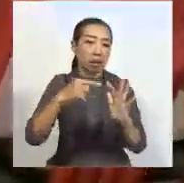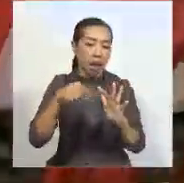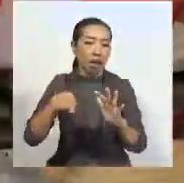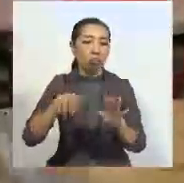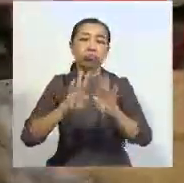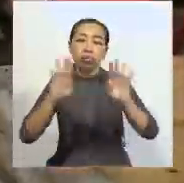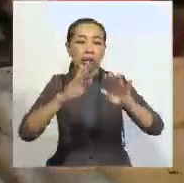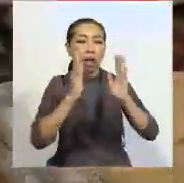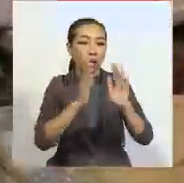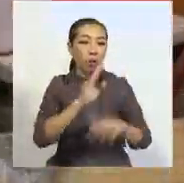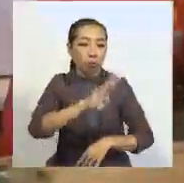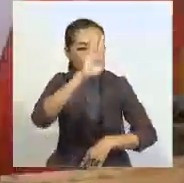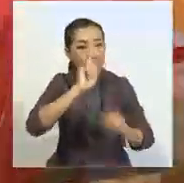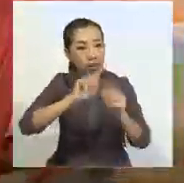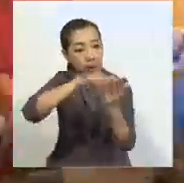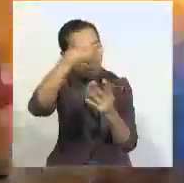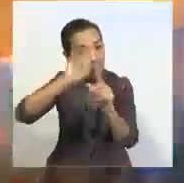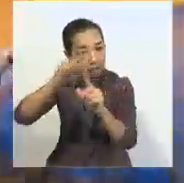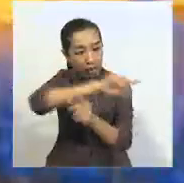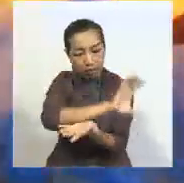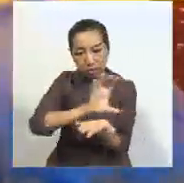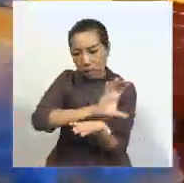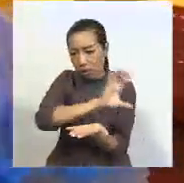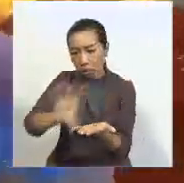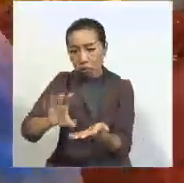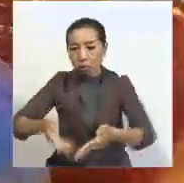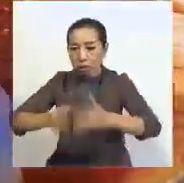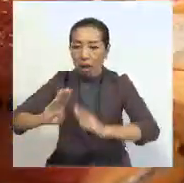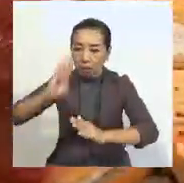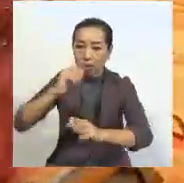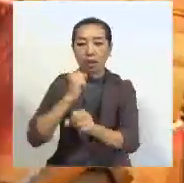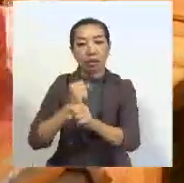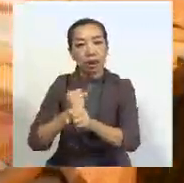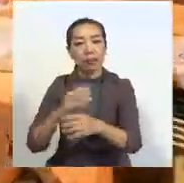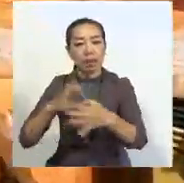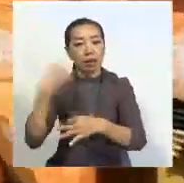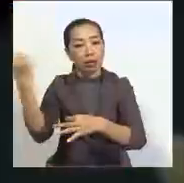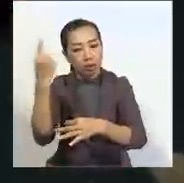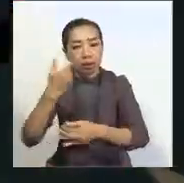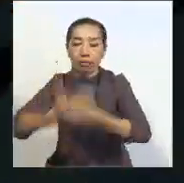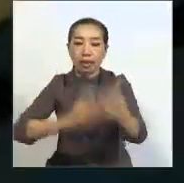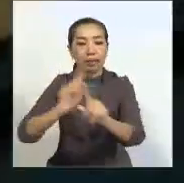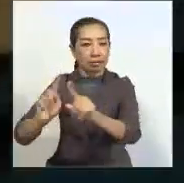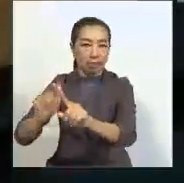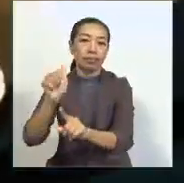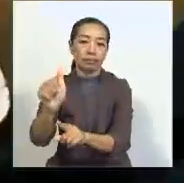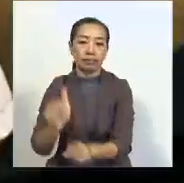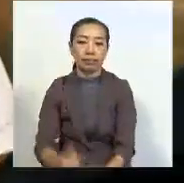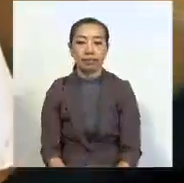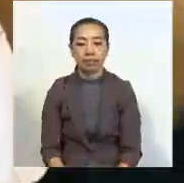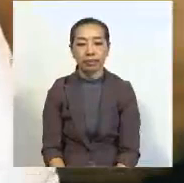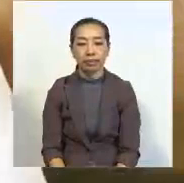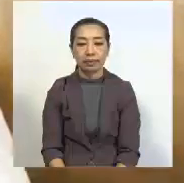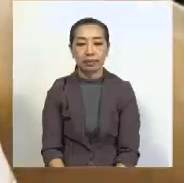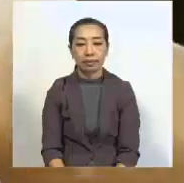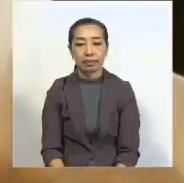างชาติให้เข้ามาลงทุนในอุตสาหกรรมท่องเที่ยวและกิจการค้าอื่นๆที่กำลังเติบโตอย่างเต็มที่ค่ะ